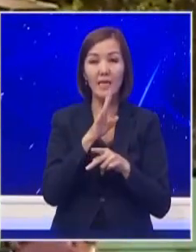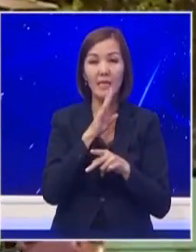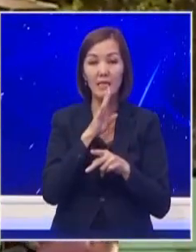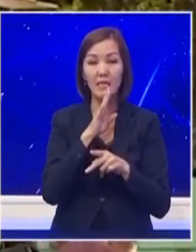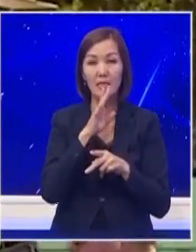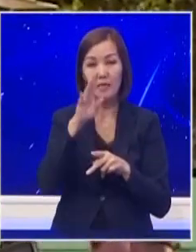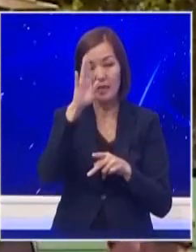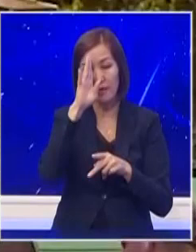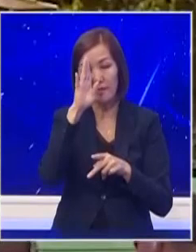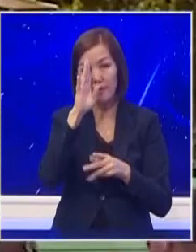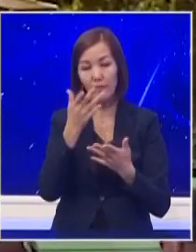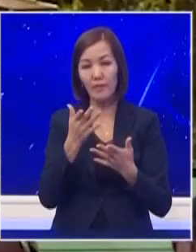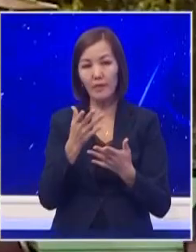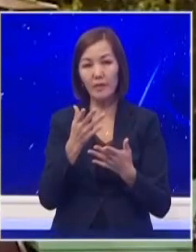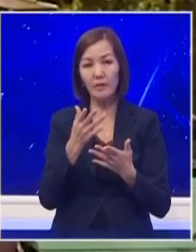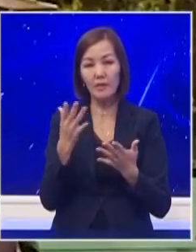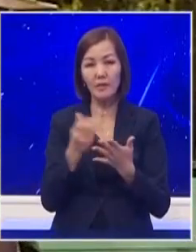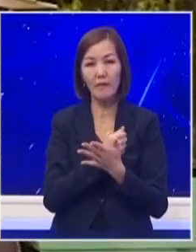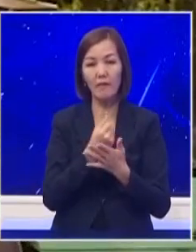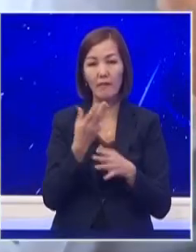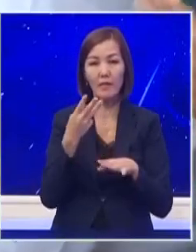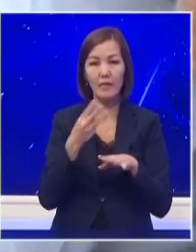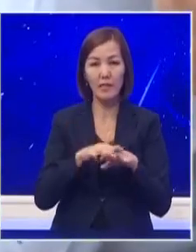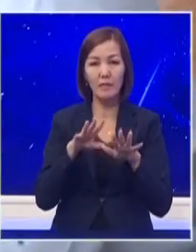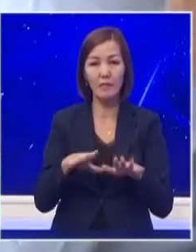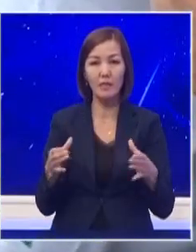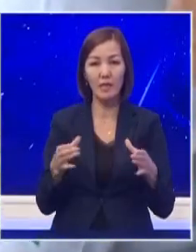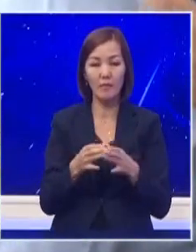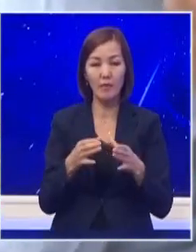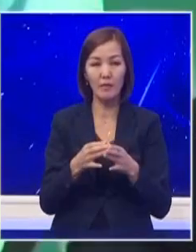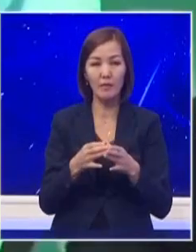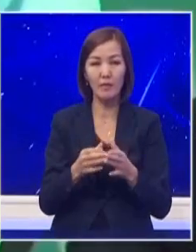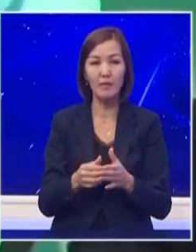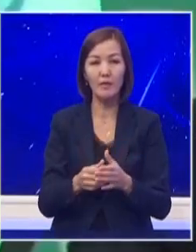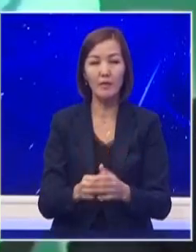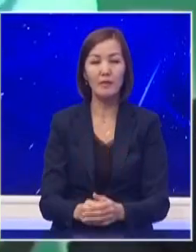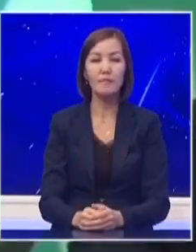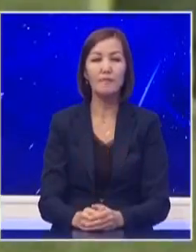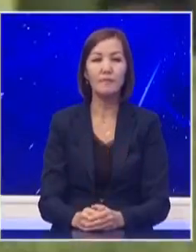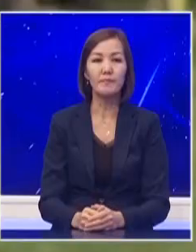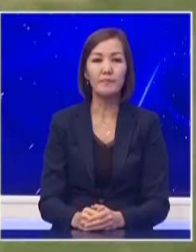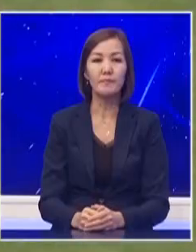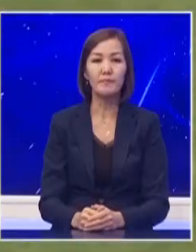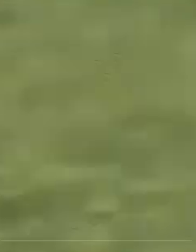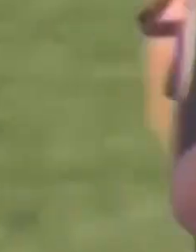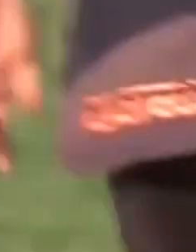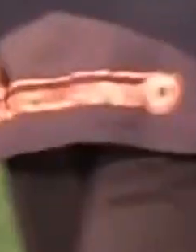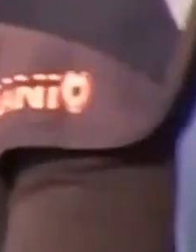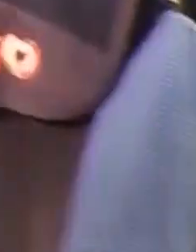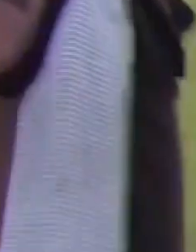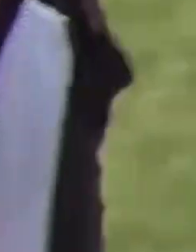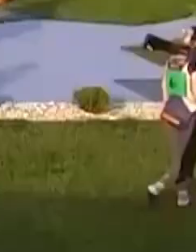Стрелка 7 уронбай и Эдуард Ещенко завоевали бронзовую медаль в командном поединке Аделя к жаркенова хангильда Ахметханов